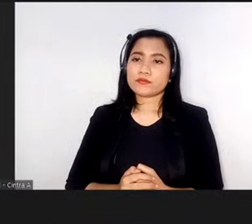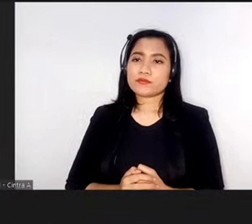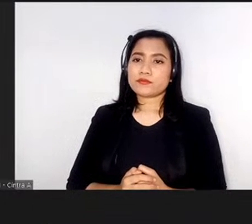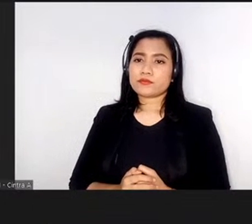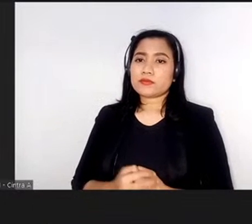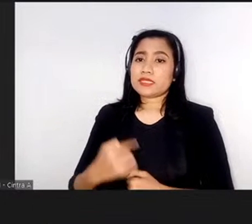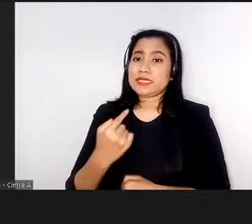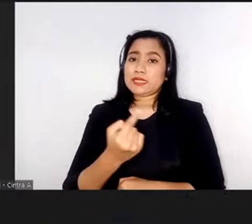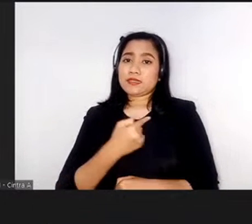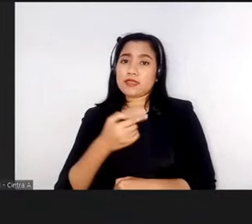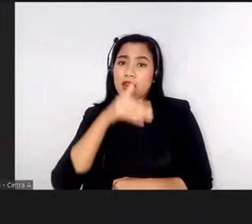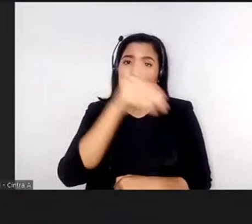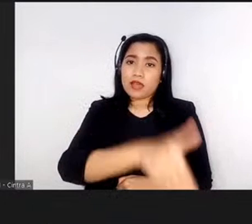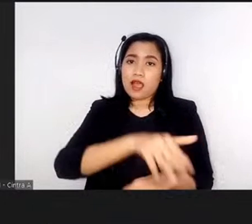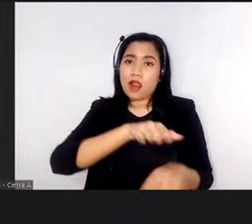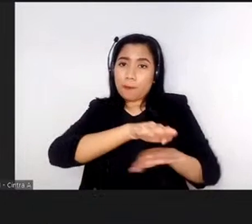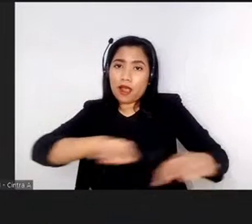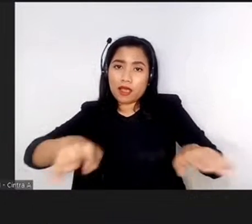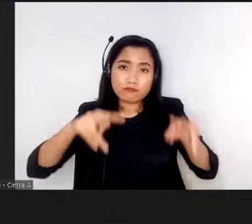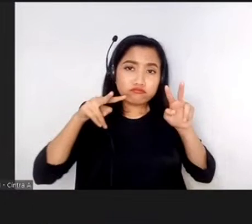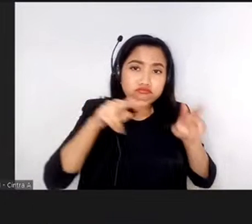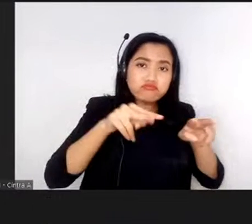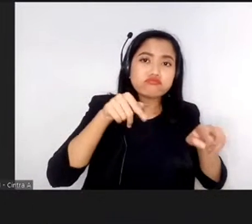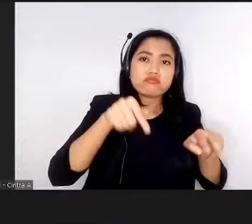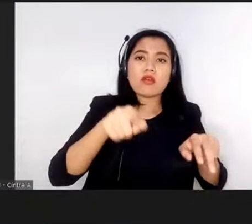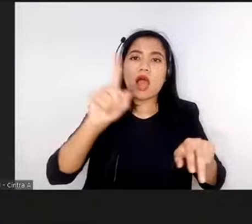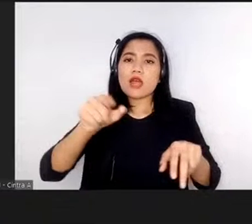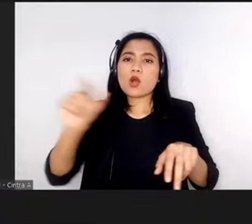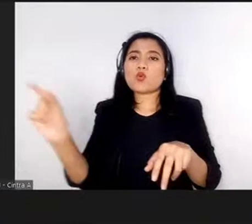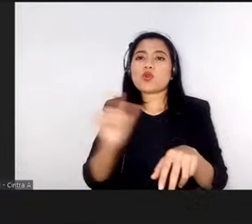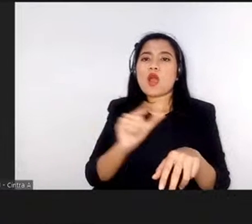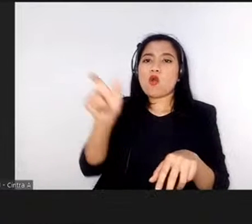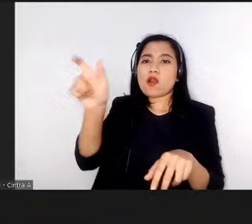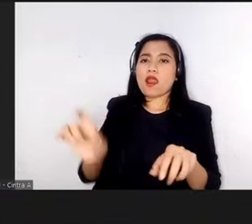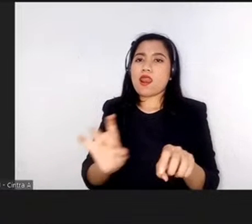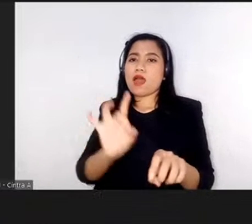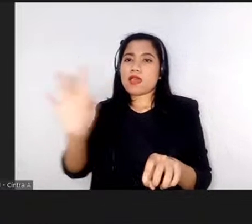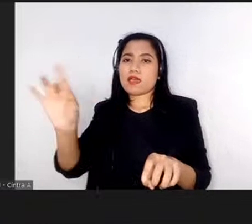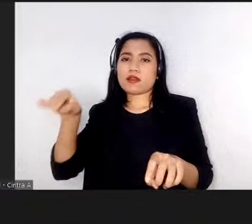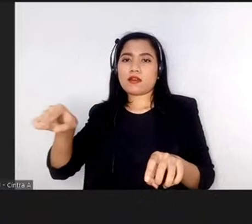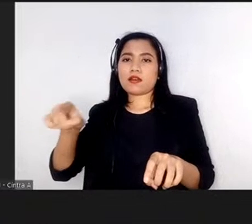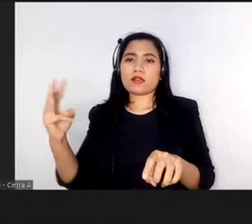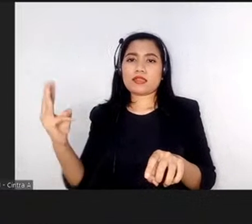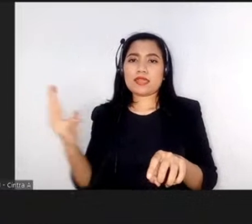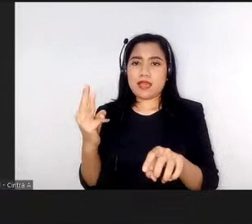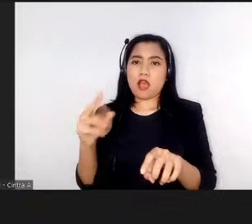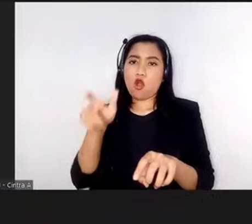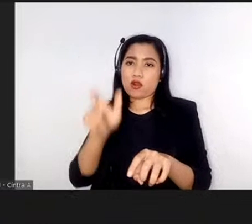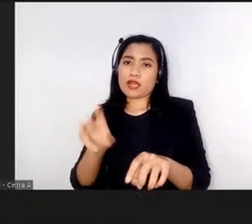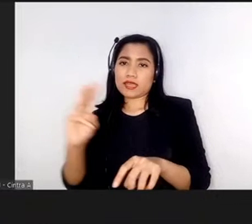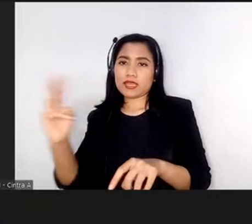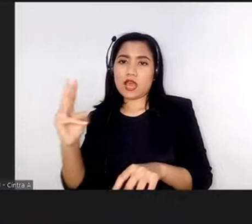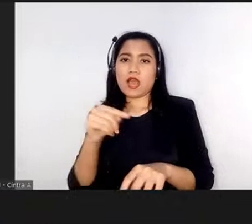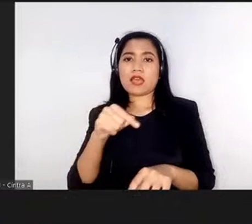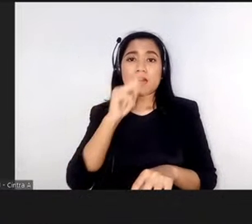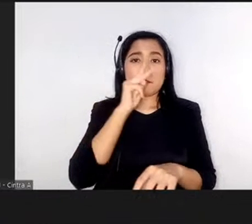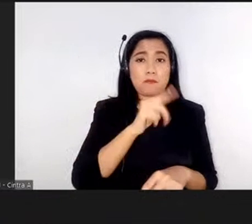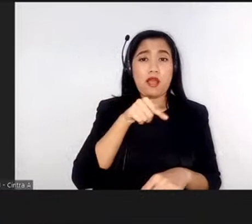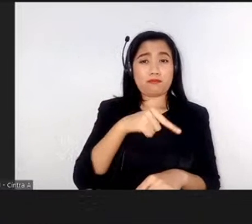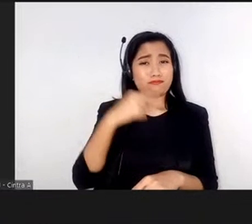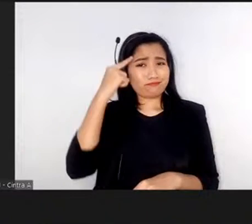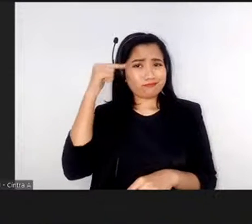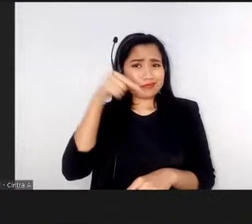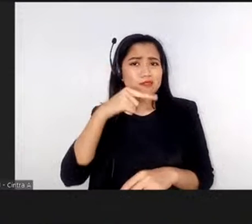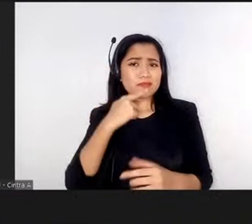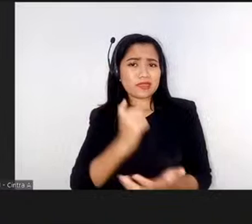kunjungan lapangan dan mengundang pihak ketiga untuk bisa mengukur kemajuan bagi bank ini penting sekali memastikan ada pihak